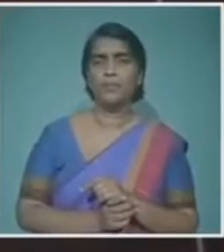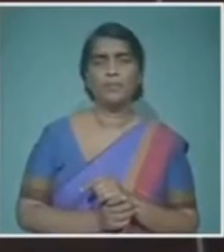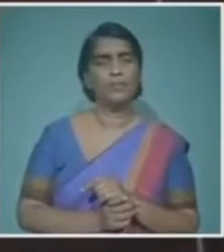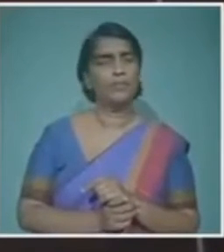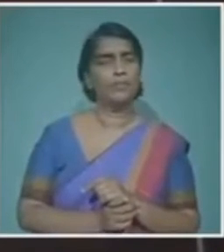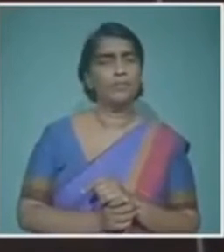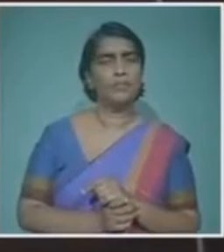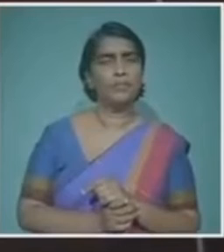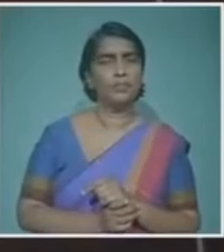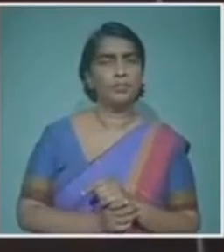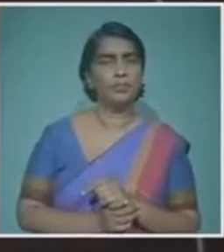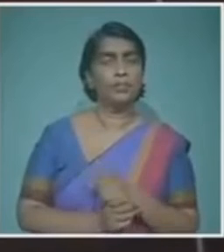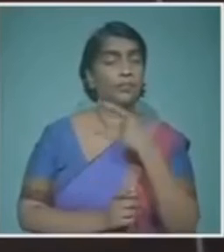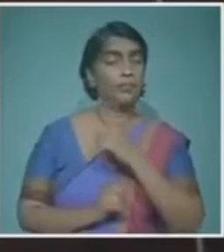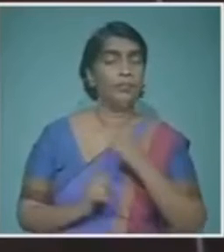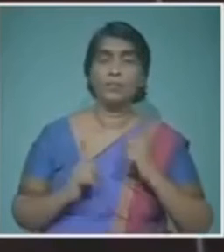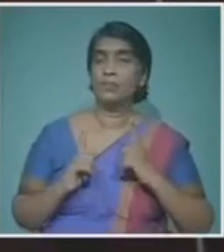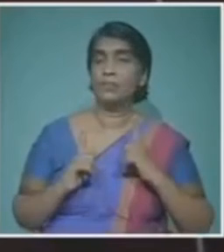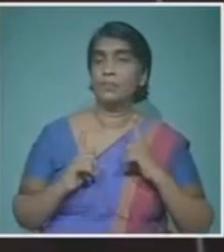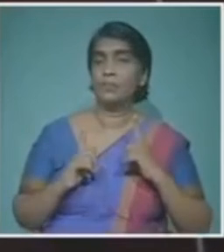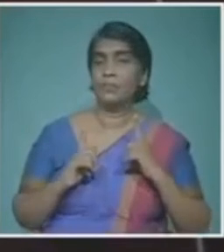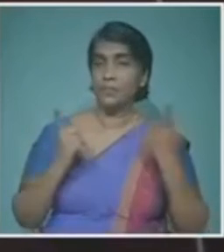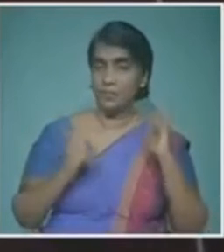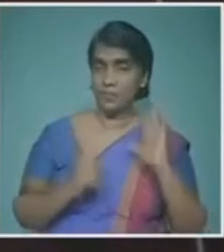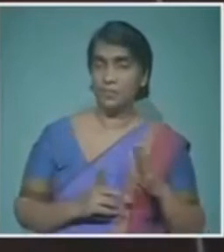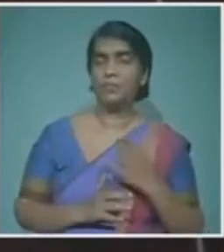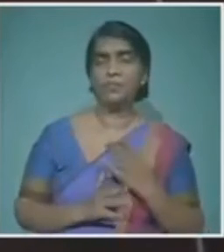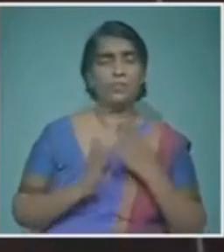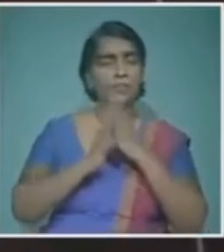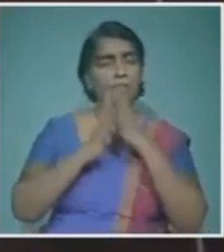நிலைமை ஒரு கேள்விக்குறியாதான் இருக்கு.